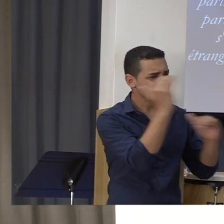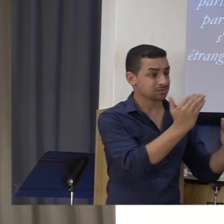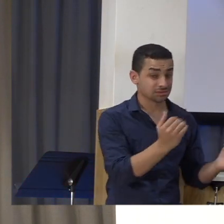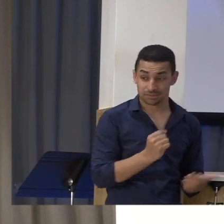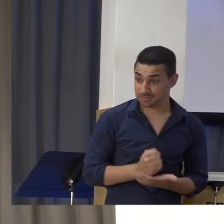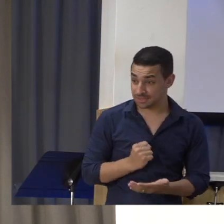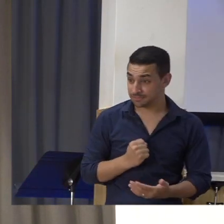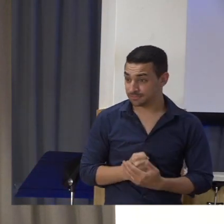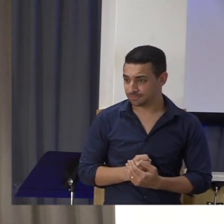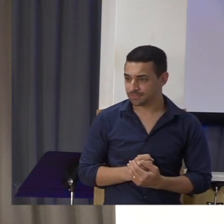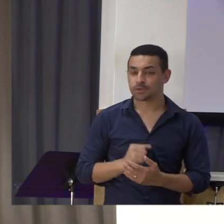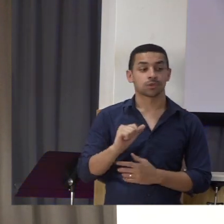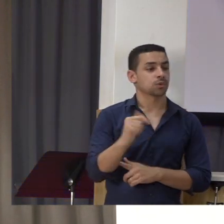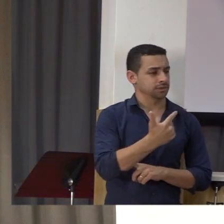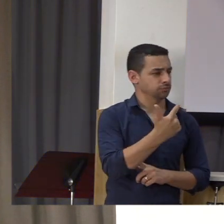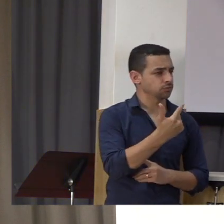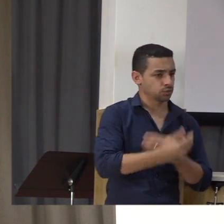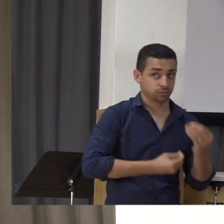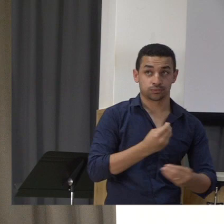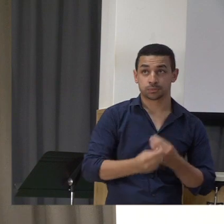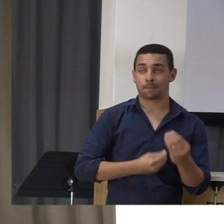Amen. Deuxième chose